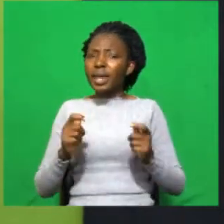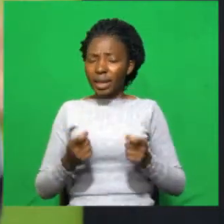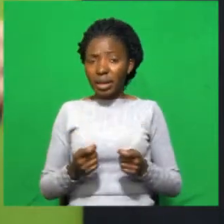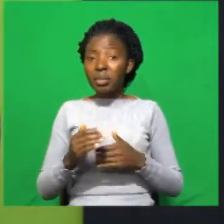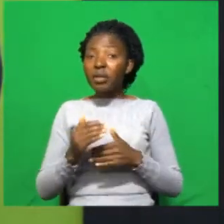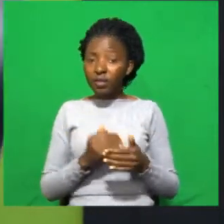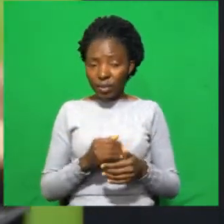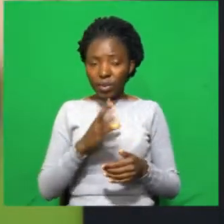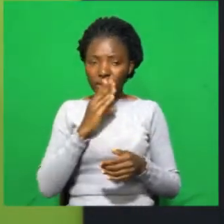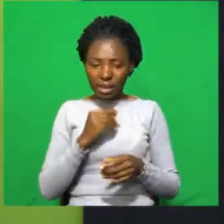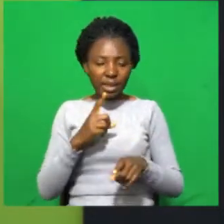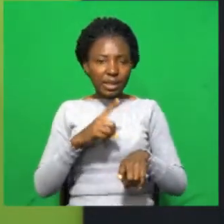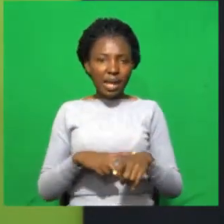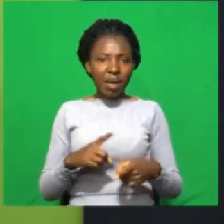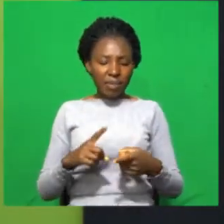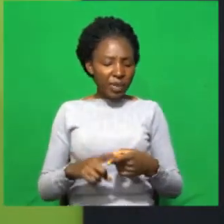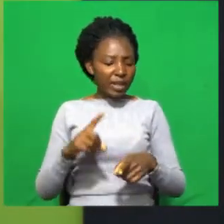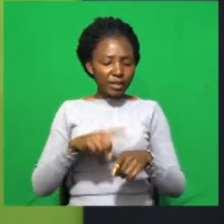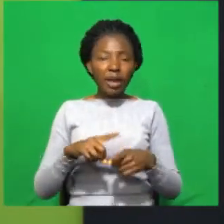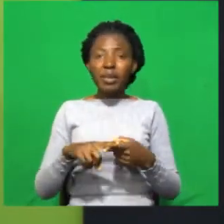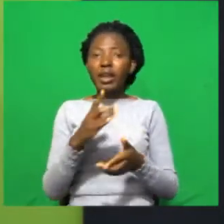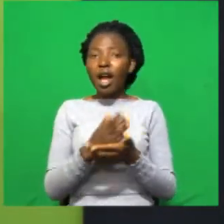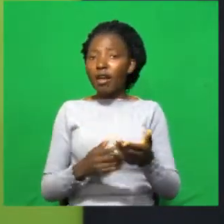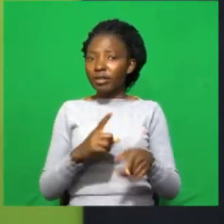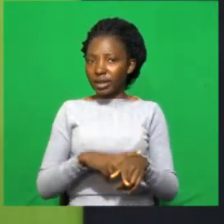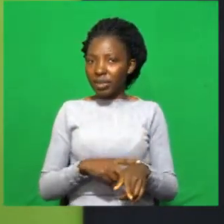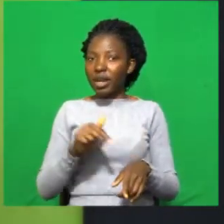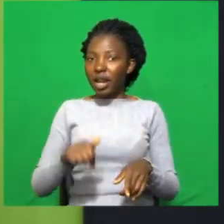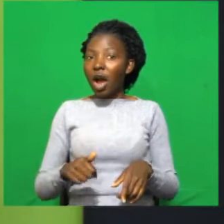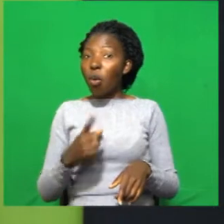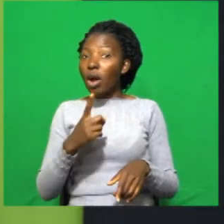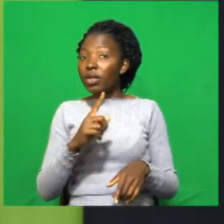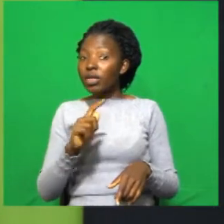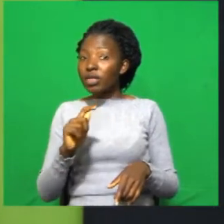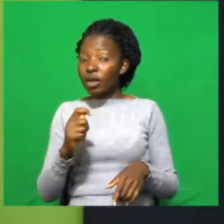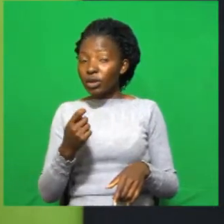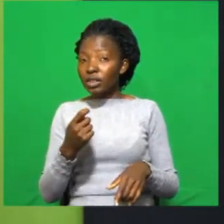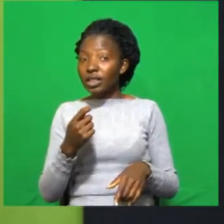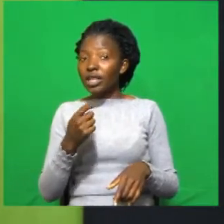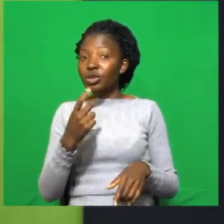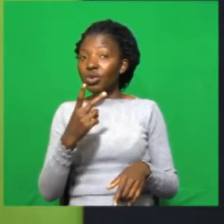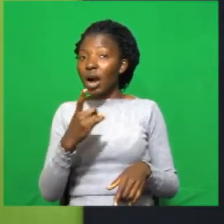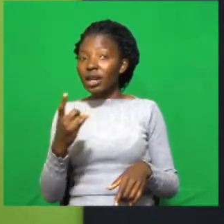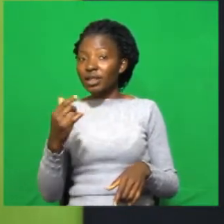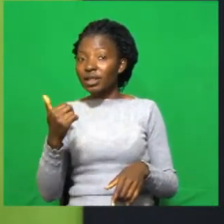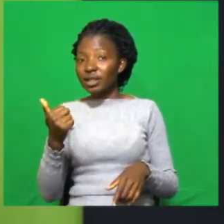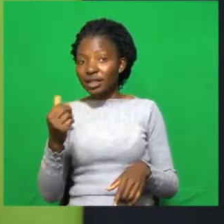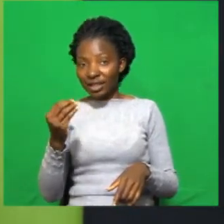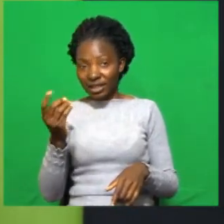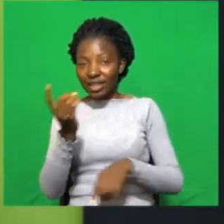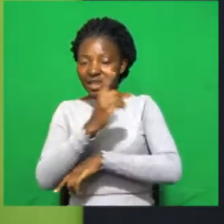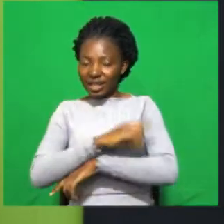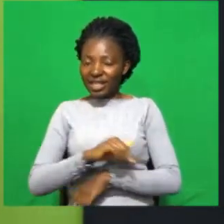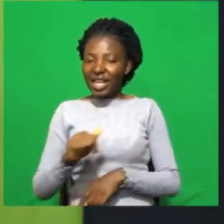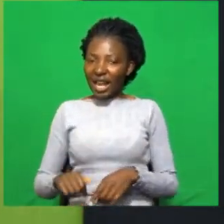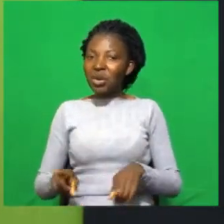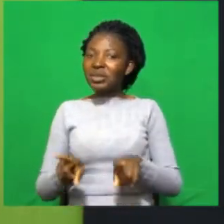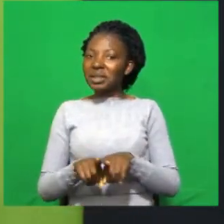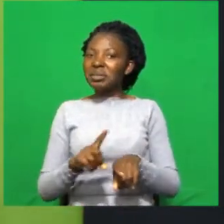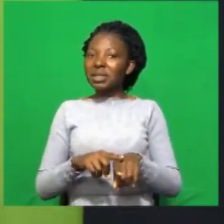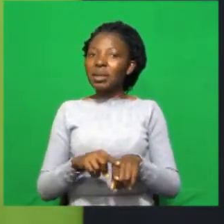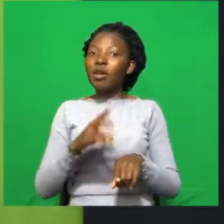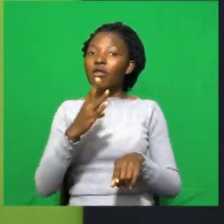yambonzi time times and half a time, apa ikanzi 1260 days, apa yakunzi 42 months.